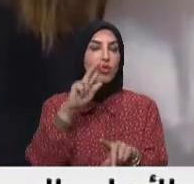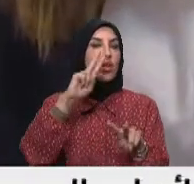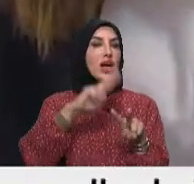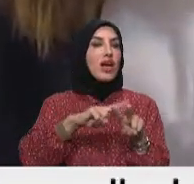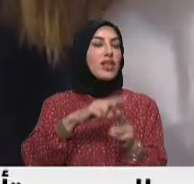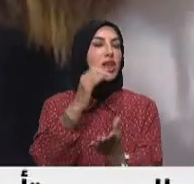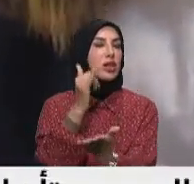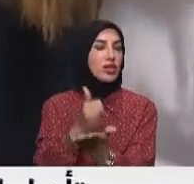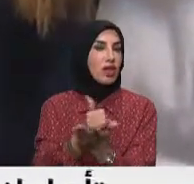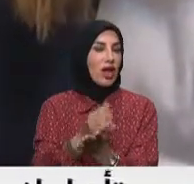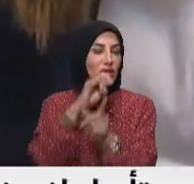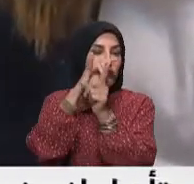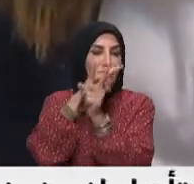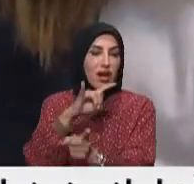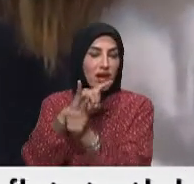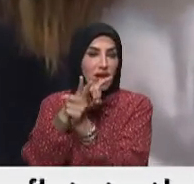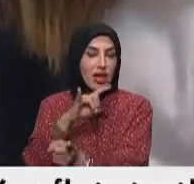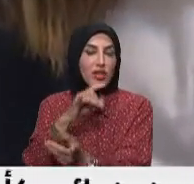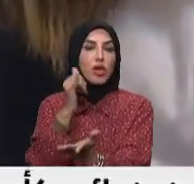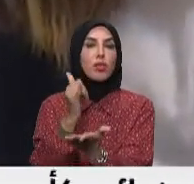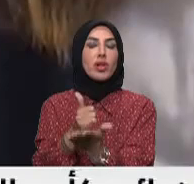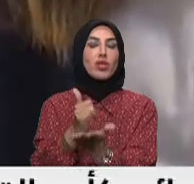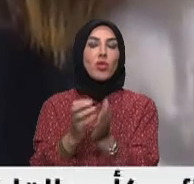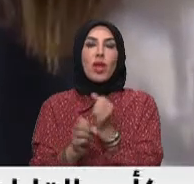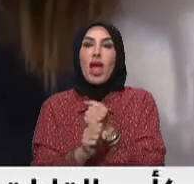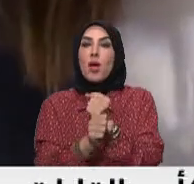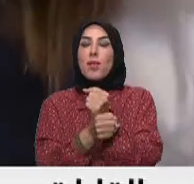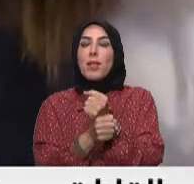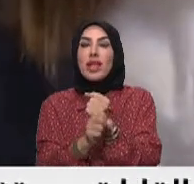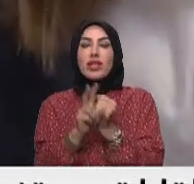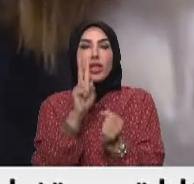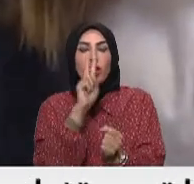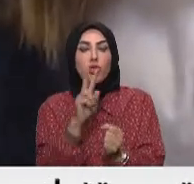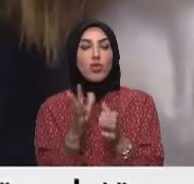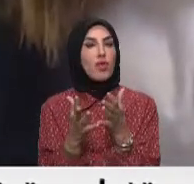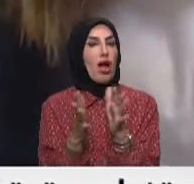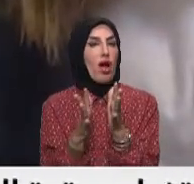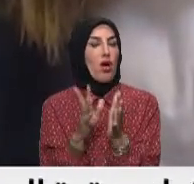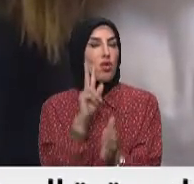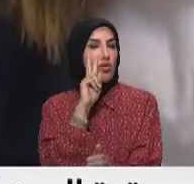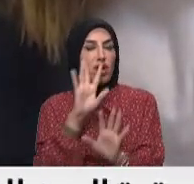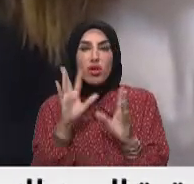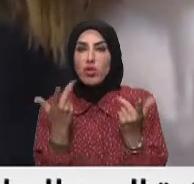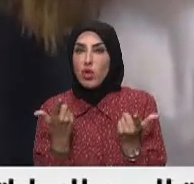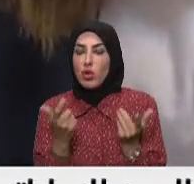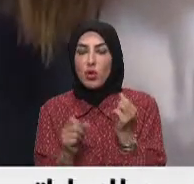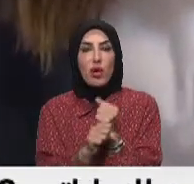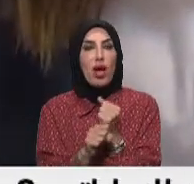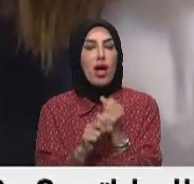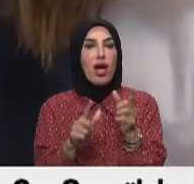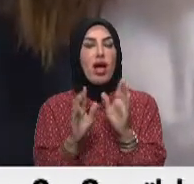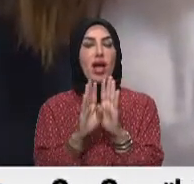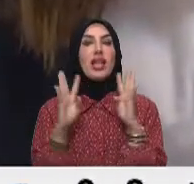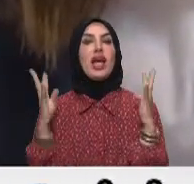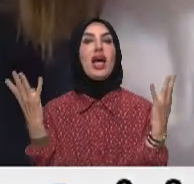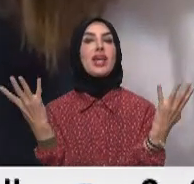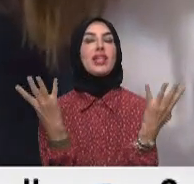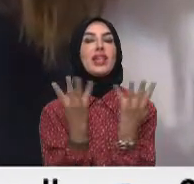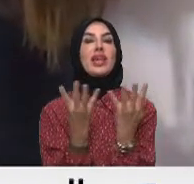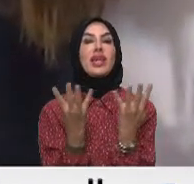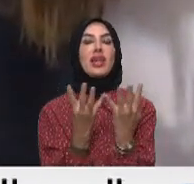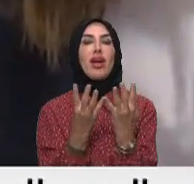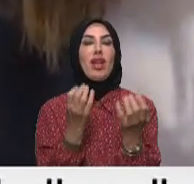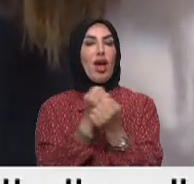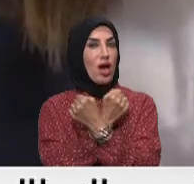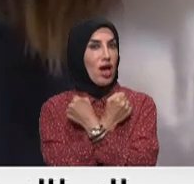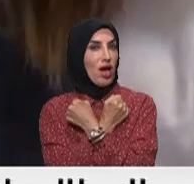أيضا رئيس بلدية بعلبك إلى أن هناك خوف على قلعة بعلبك لما تحمل